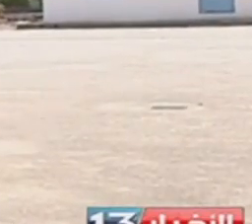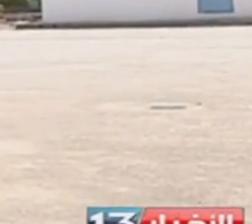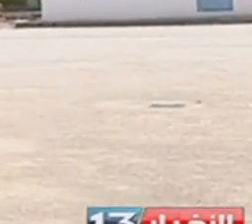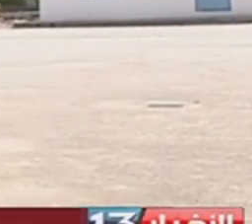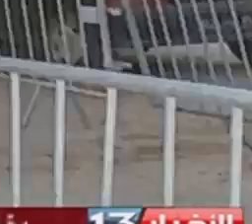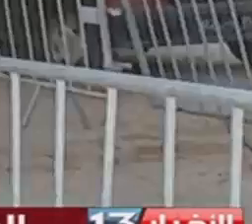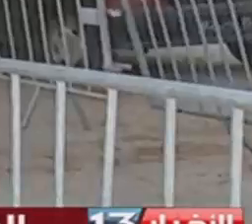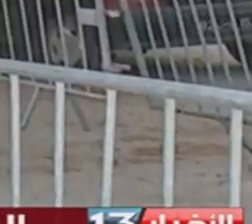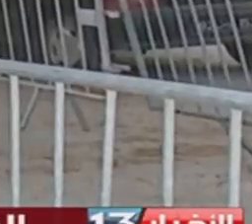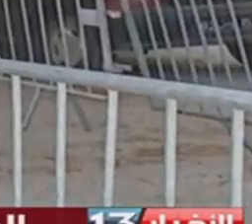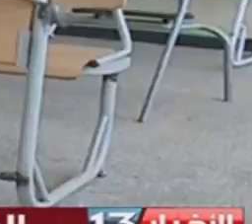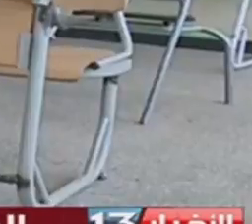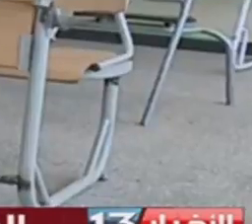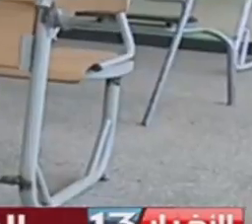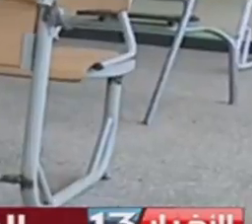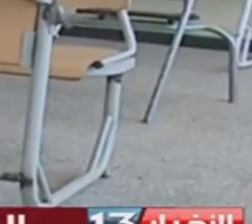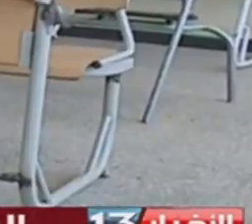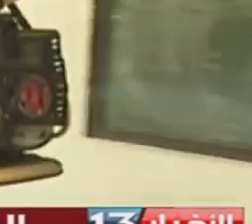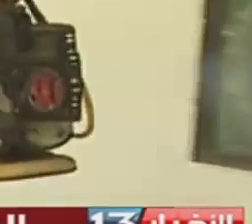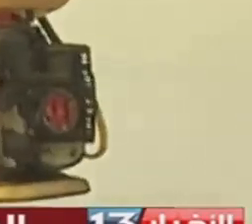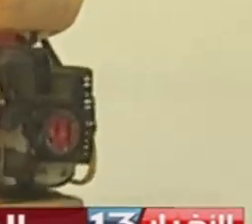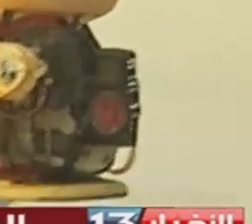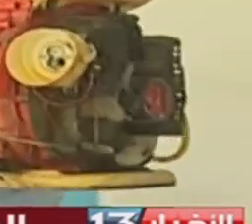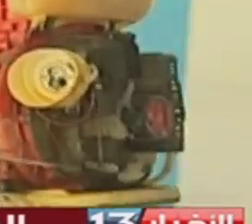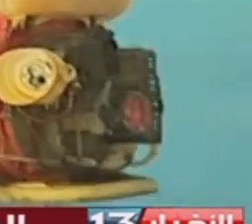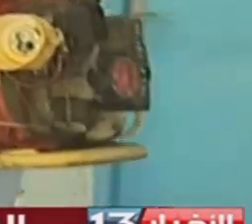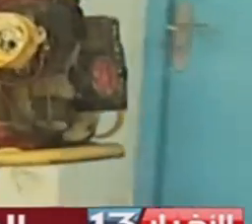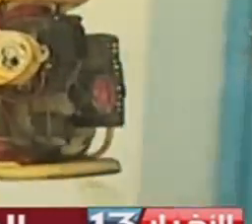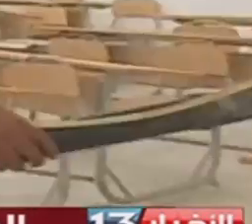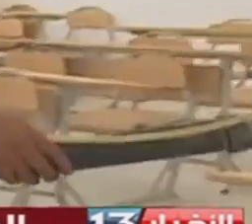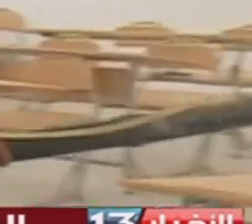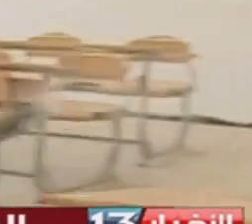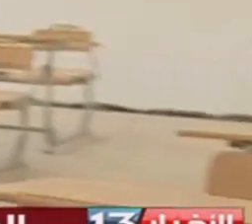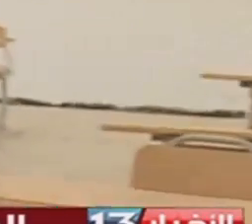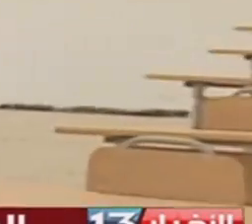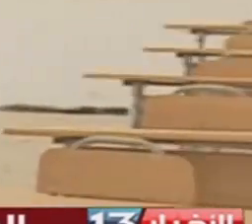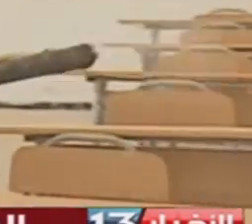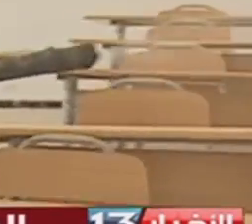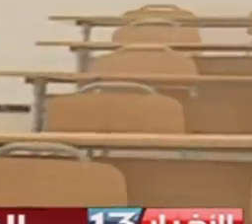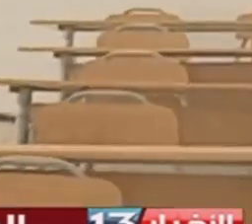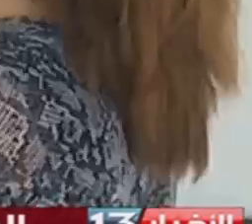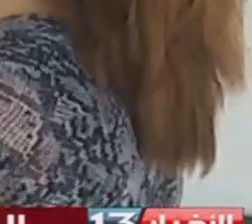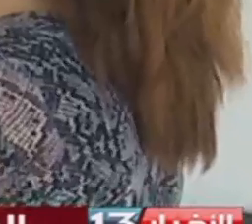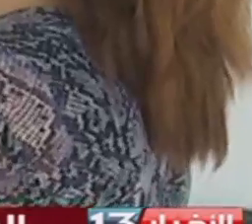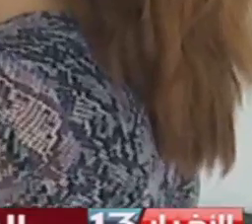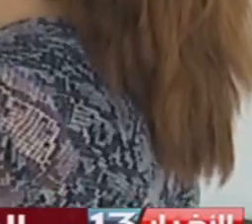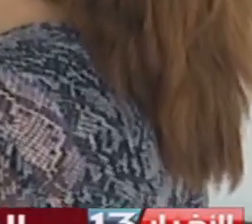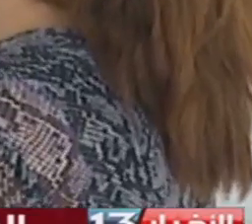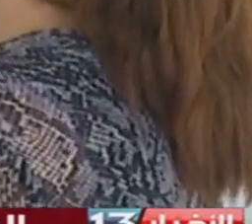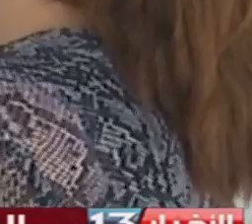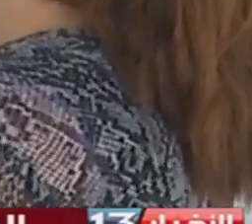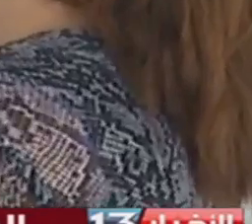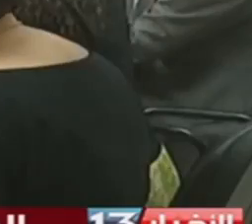غدا إجراء مناظرة الدخول إلى المدارس الإعدادية النموذجية وإجراءات وقاية اتخذتها وزارة التربية لضمان سلامة التلاميذ وإطار التدريس